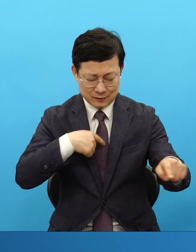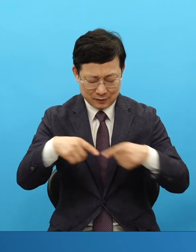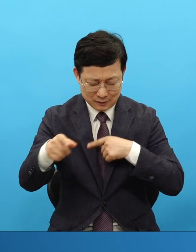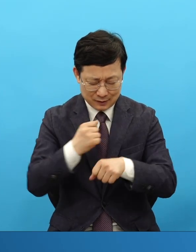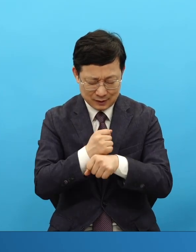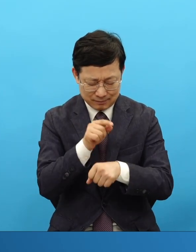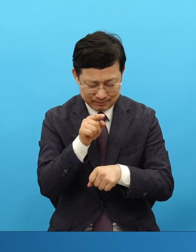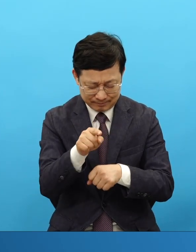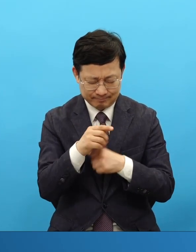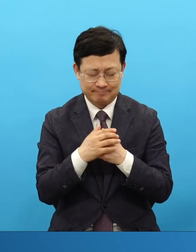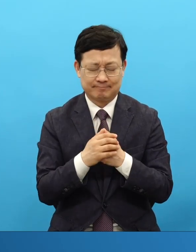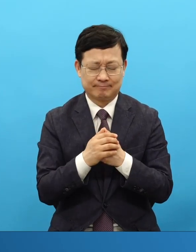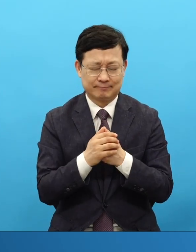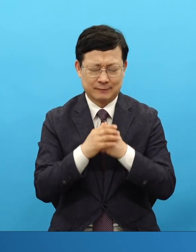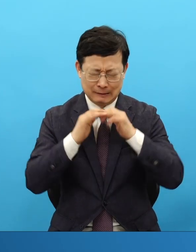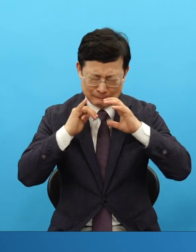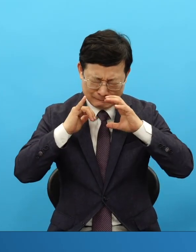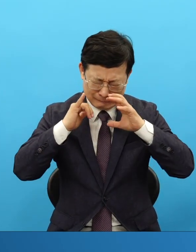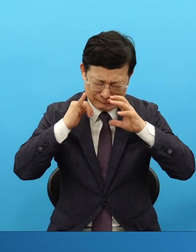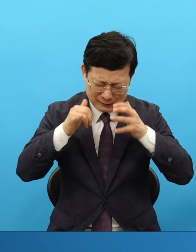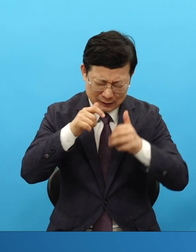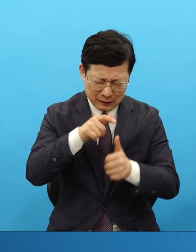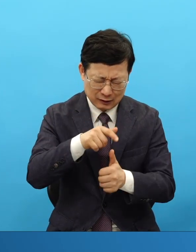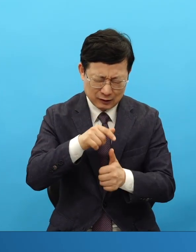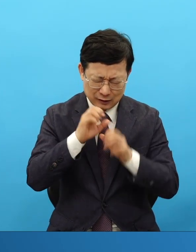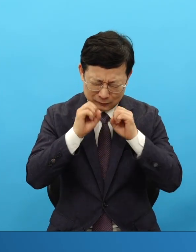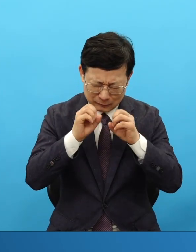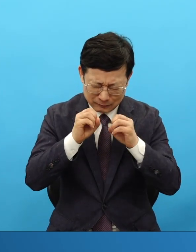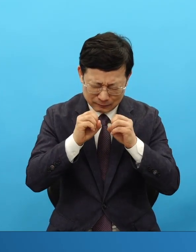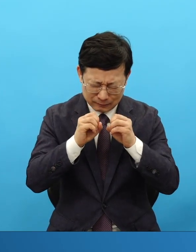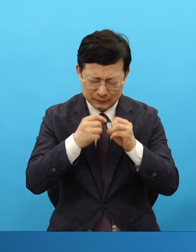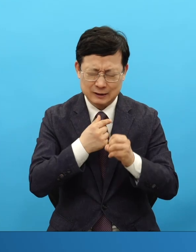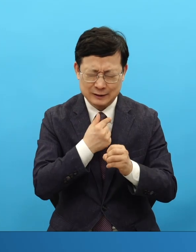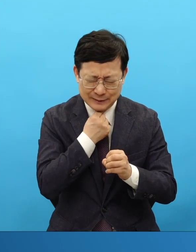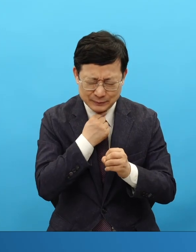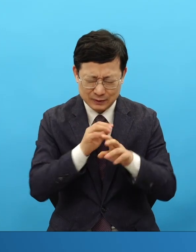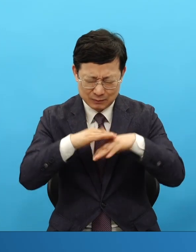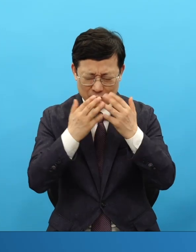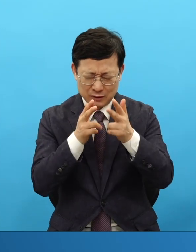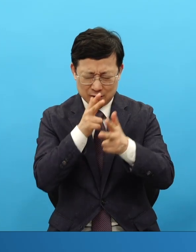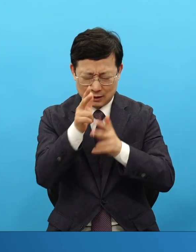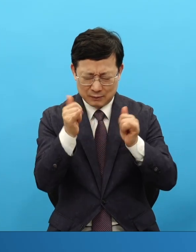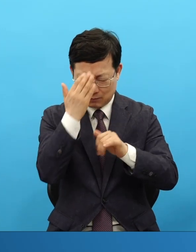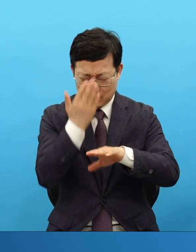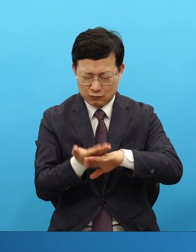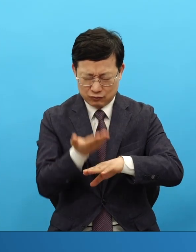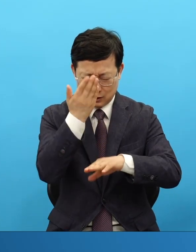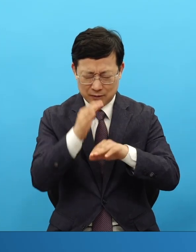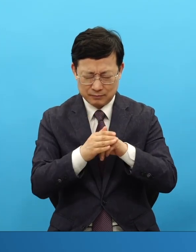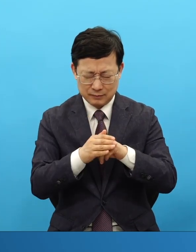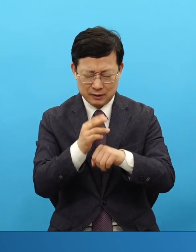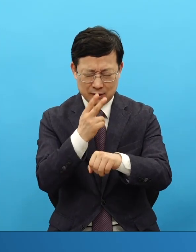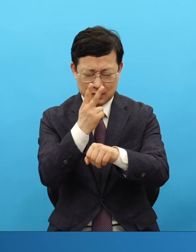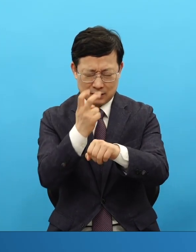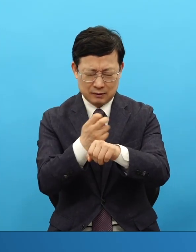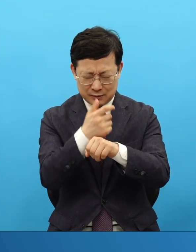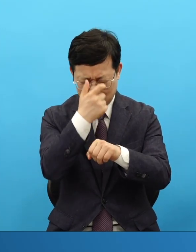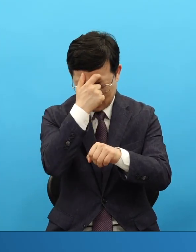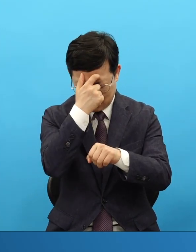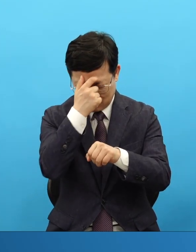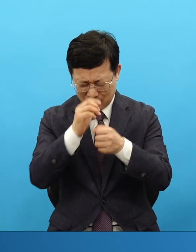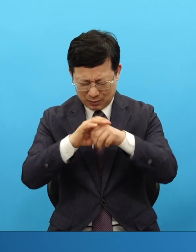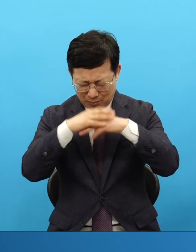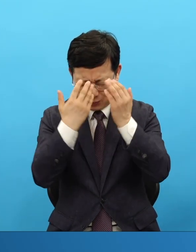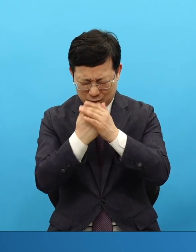powerful working of the Holy Spirit, 세계 살릴 모든 산업인들을 위해 to the basic people who will save the world. 24기도로 모든